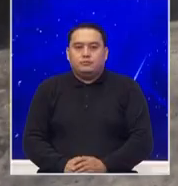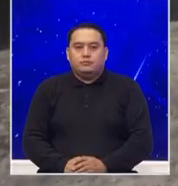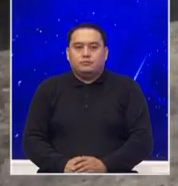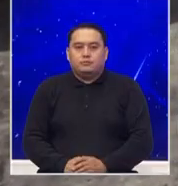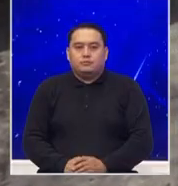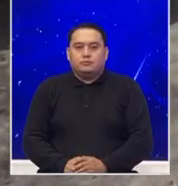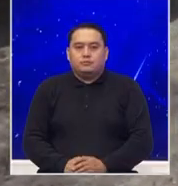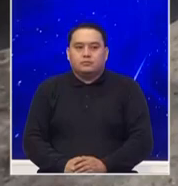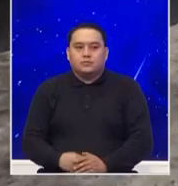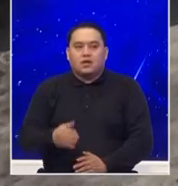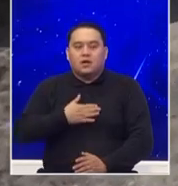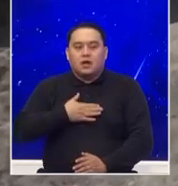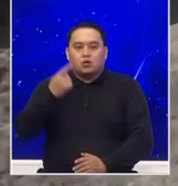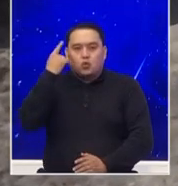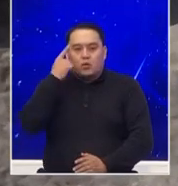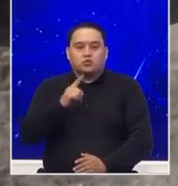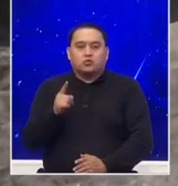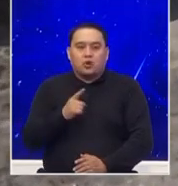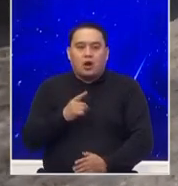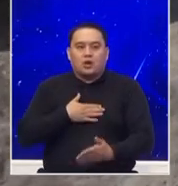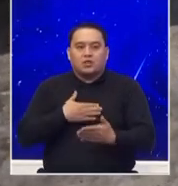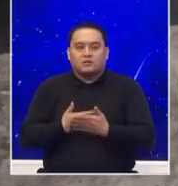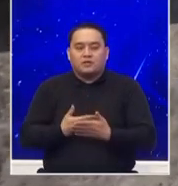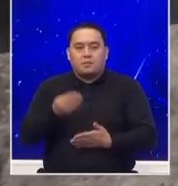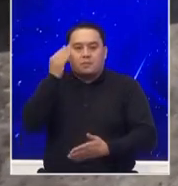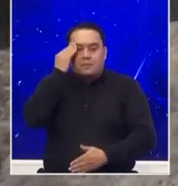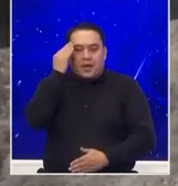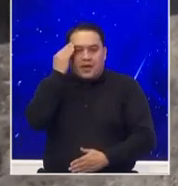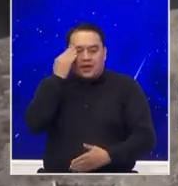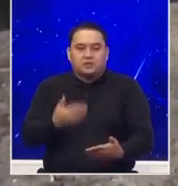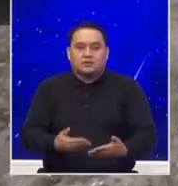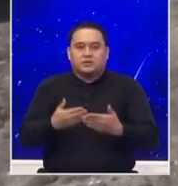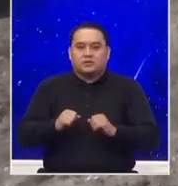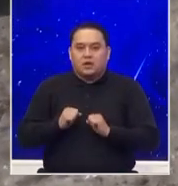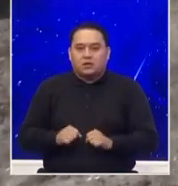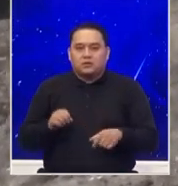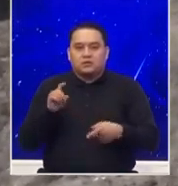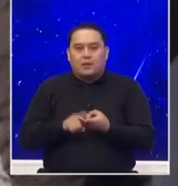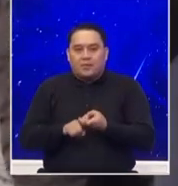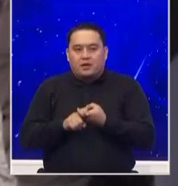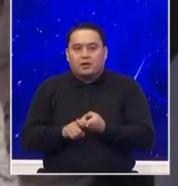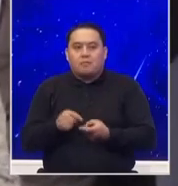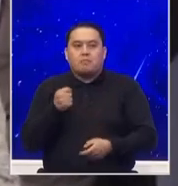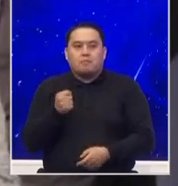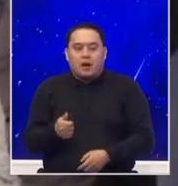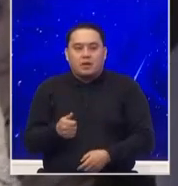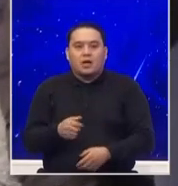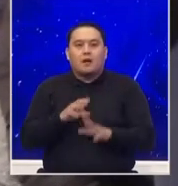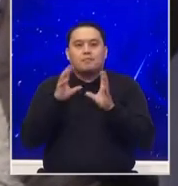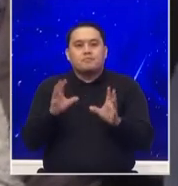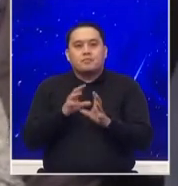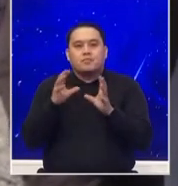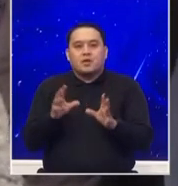Я считаю, что нужно принимать какие-то меры, чтобы заражаемость была меньше. Все равно надо беречься, это